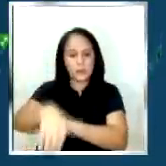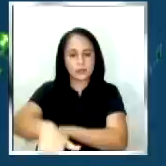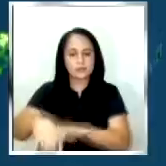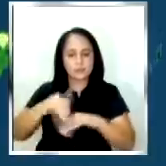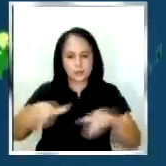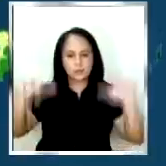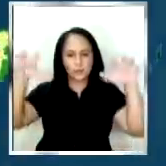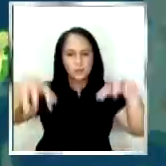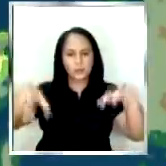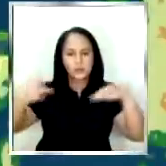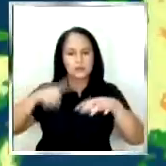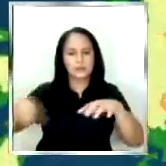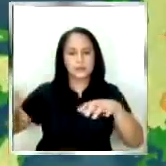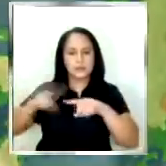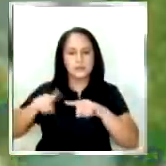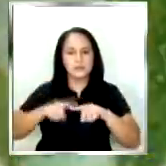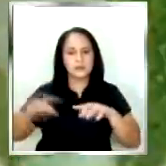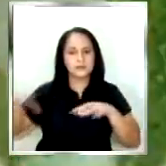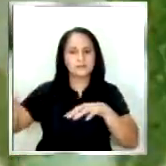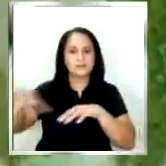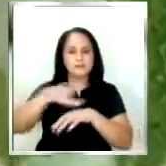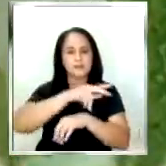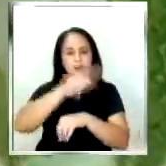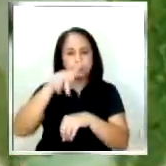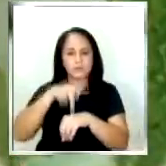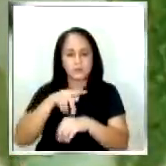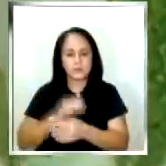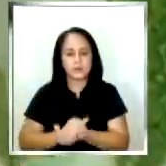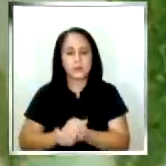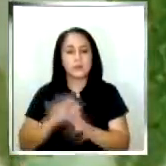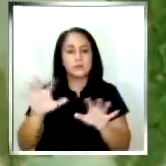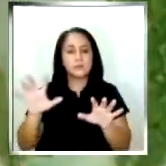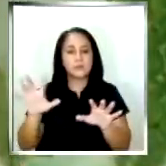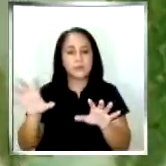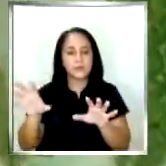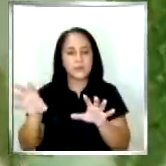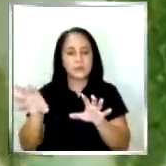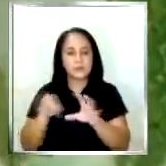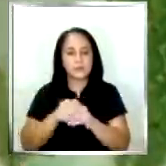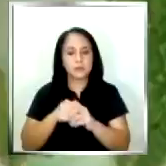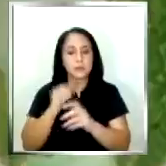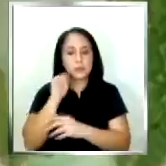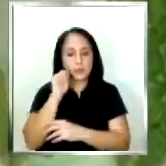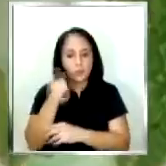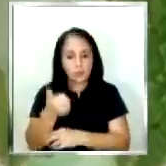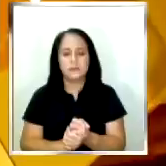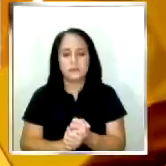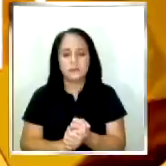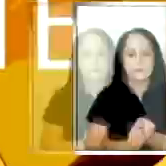pang bahagi ng bansa. Posible ring muli ang ulan bukas sa ilang bahagi ng Metro Manila.